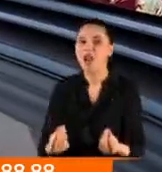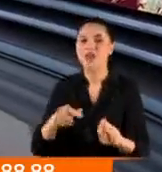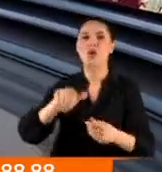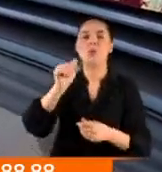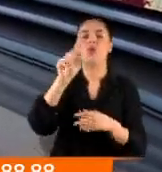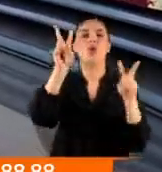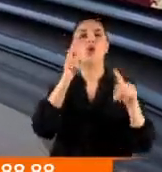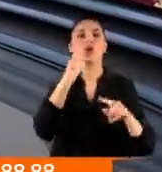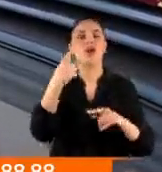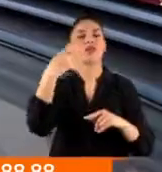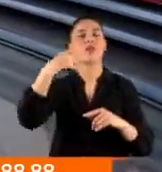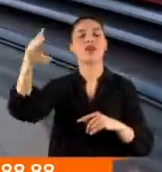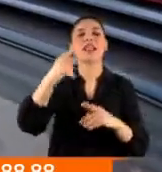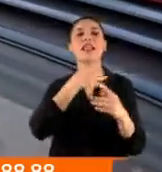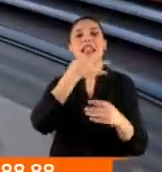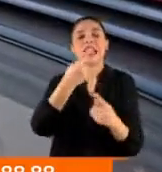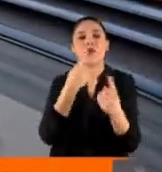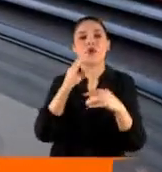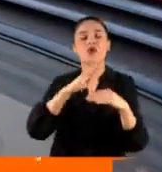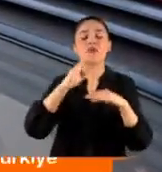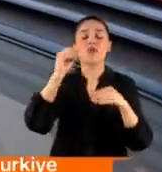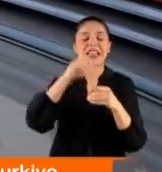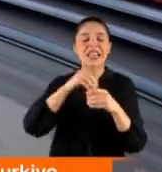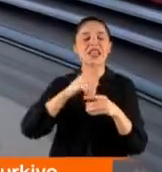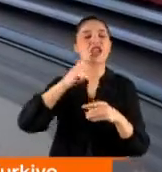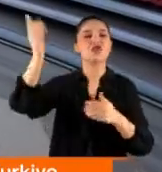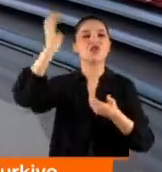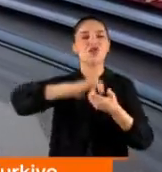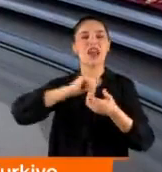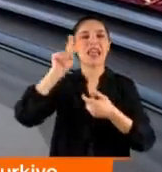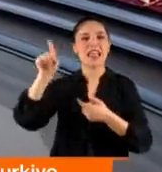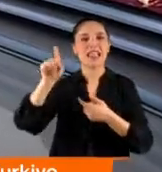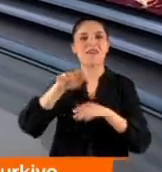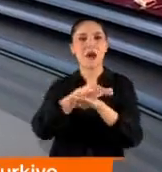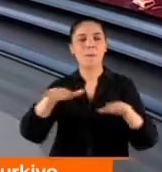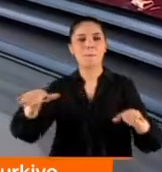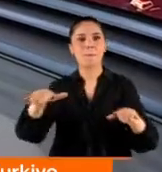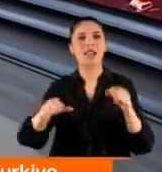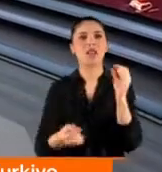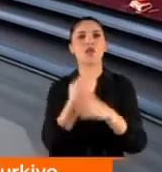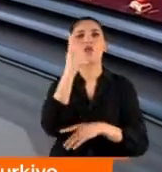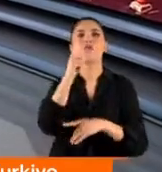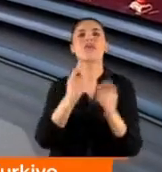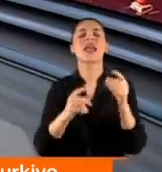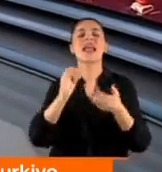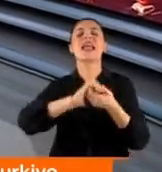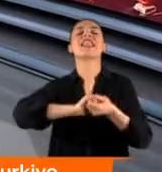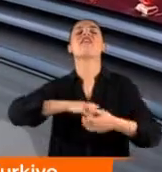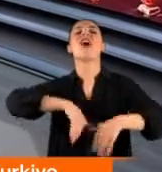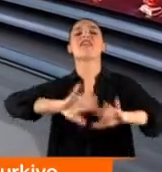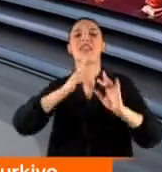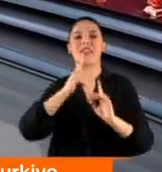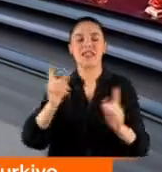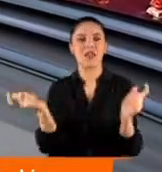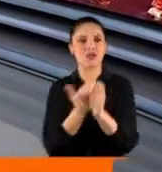Bugünle devam edelim ama Erdoğan'ın teşekkür konuşmasında Cumhur İttifakı vurgusu vardı. Cumhur İttifakı masa başında kurulmuş bir ittifak değildir dedi.